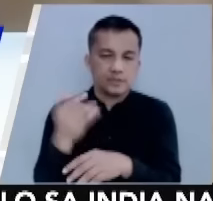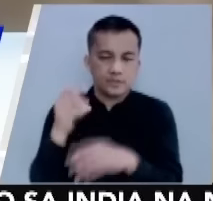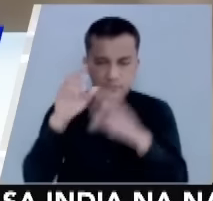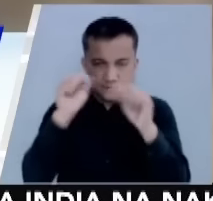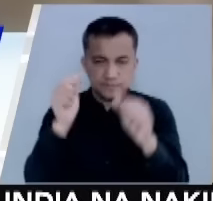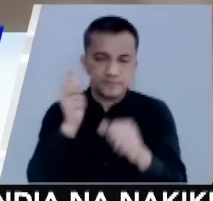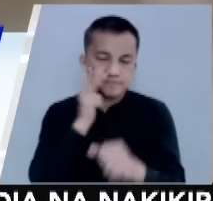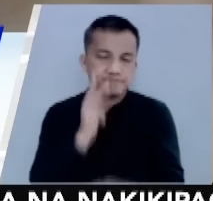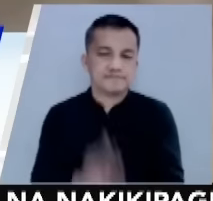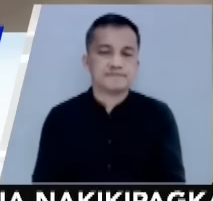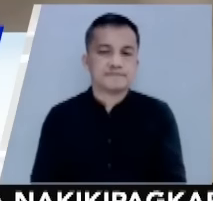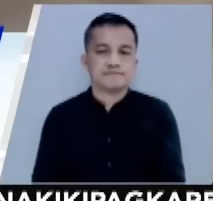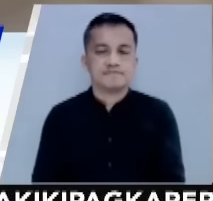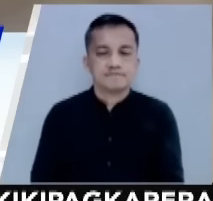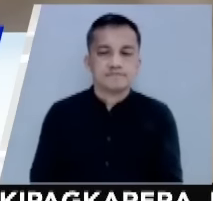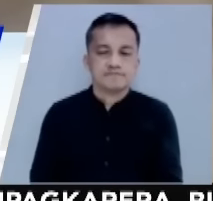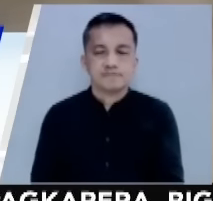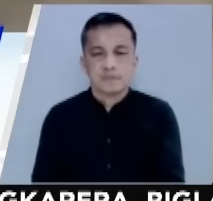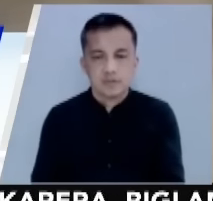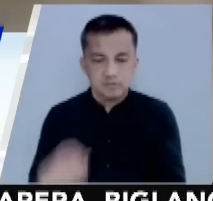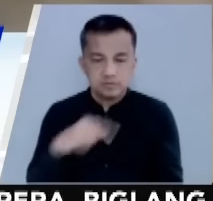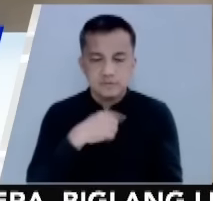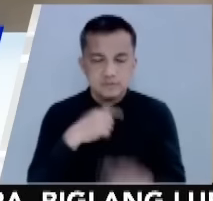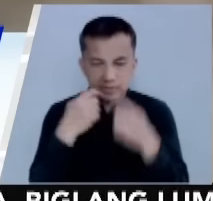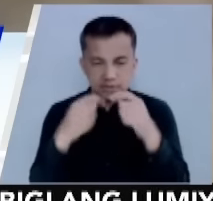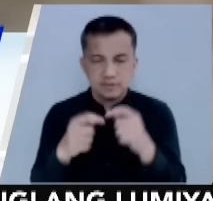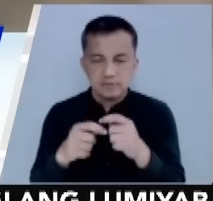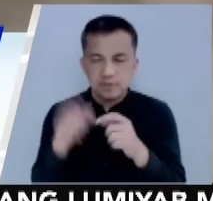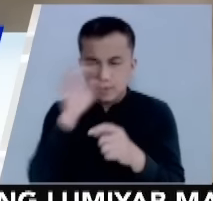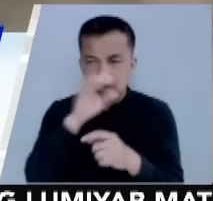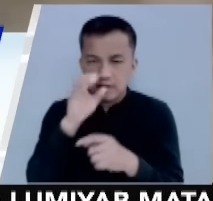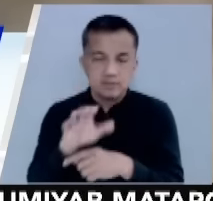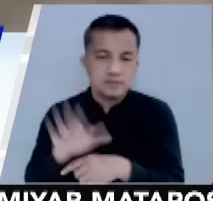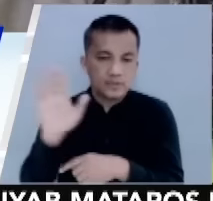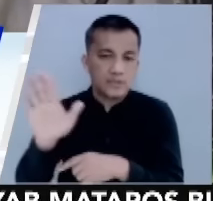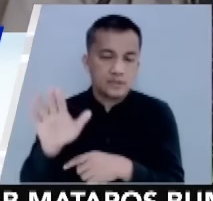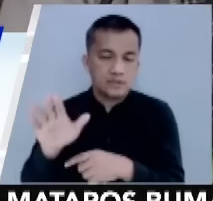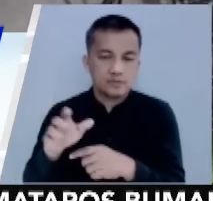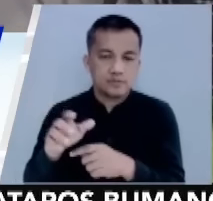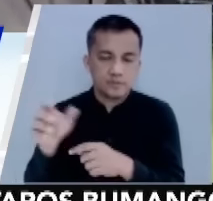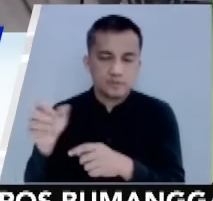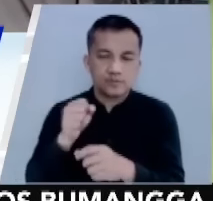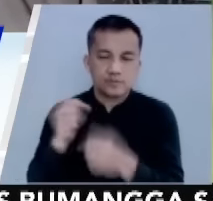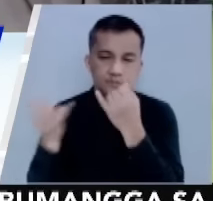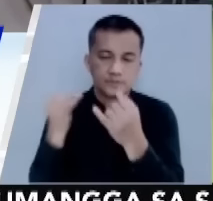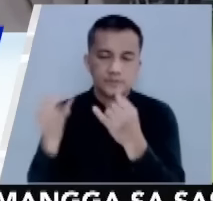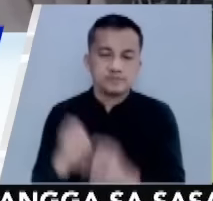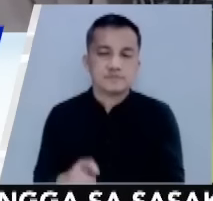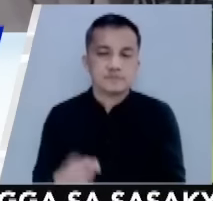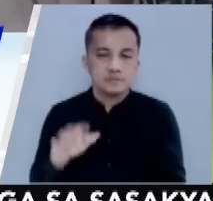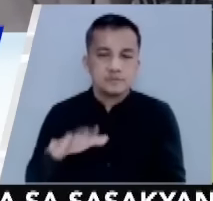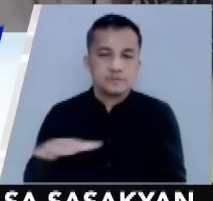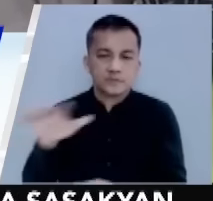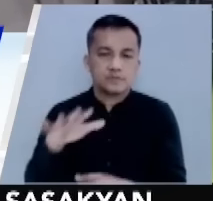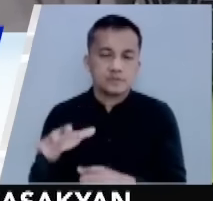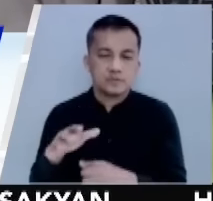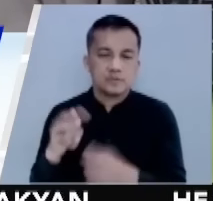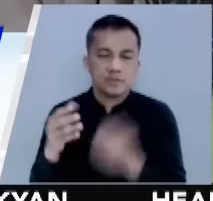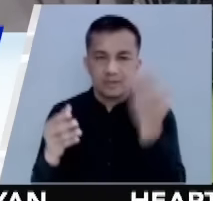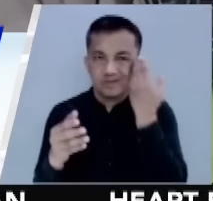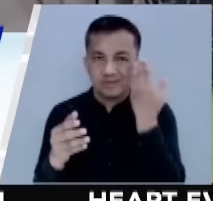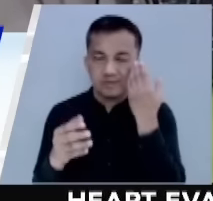Duterte. Sinisika pa namin matuntun sila upang makuha na ng panig. Ito sila ay nagpanggap ng mga